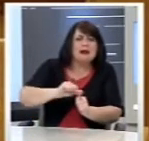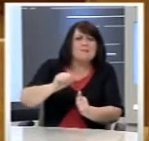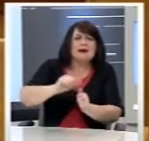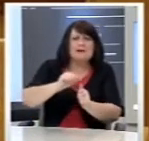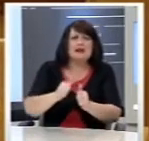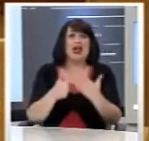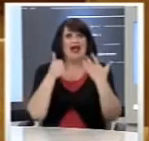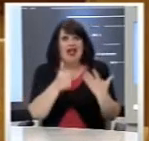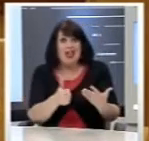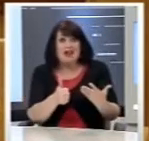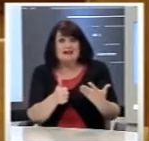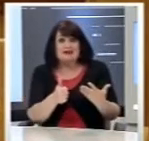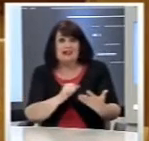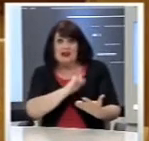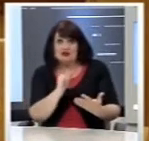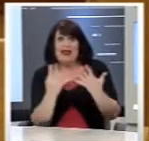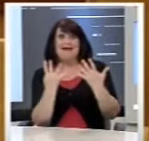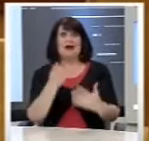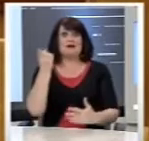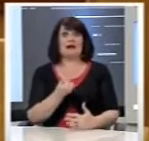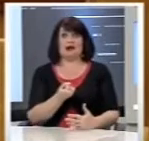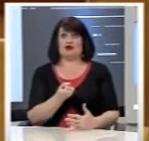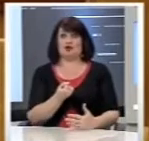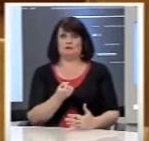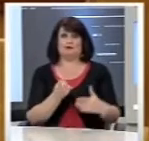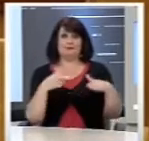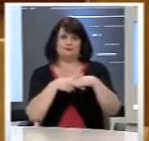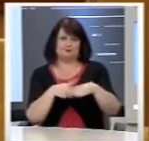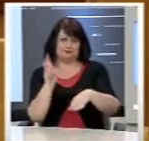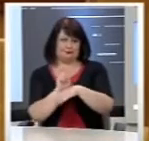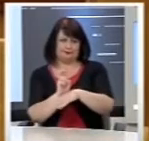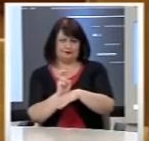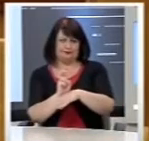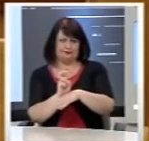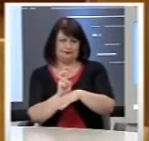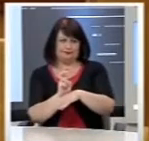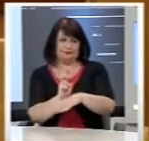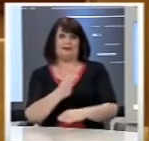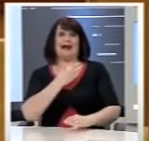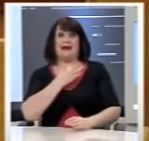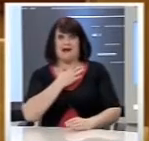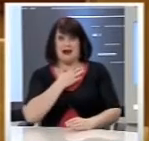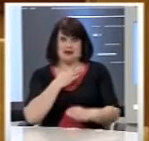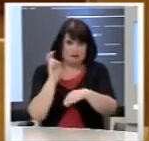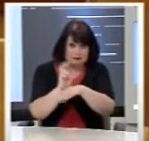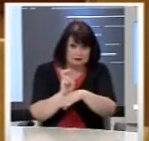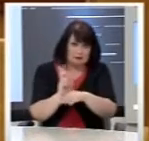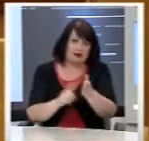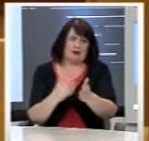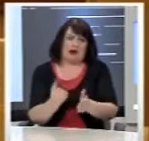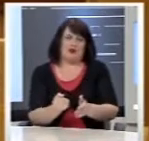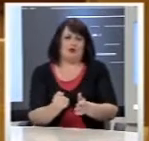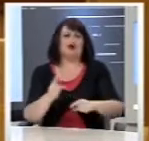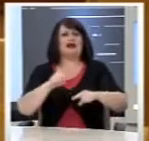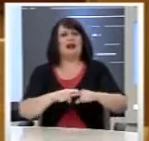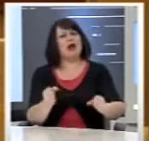το 6 στο 9%. Τα ταμιακά διαθέσιμα, δηλαδή το αναγκαίο αποθεματικό, ώστε η χώρα να